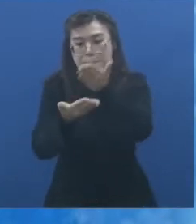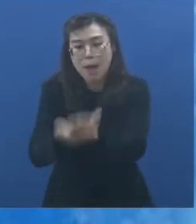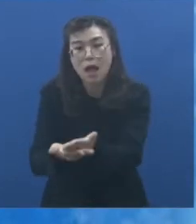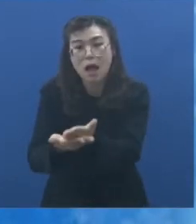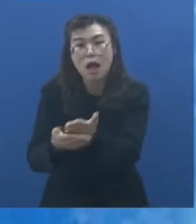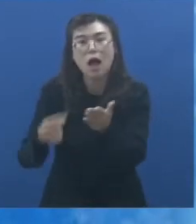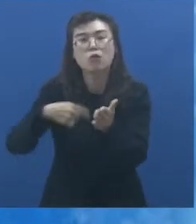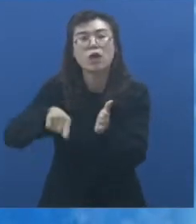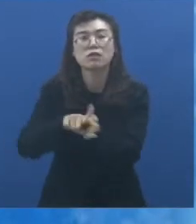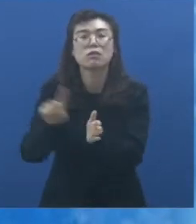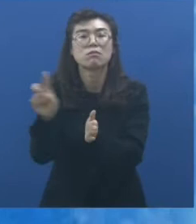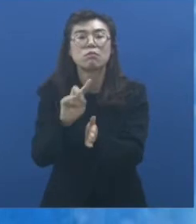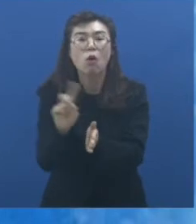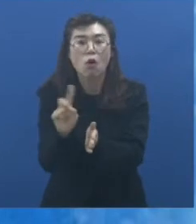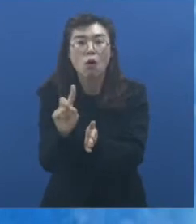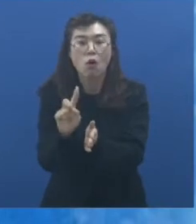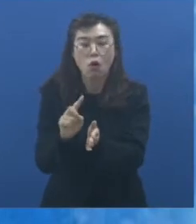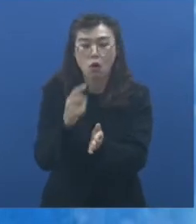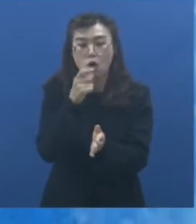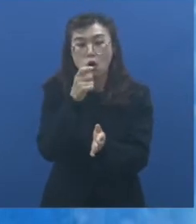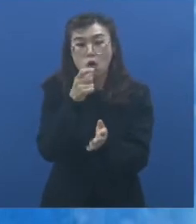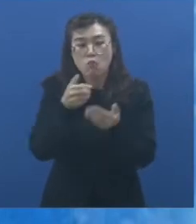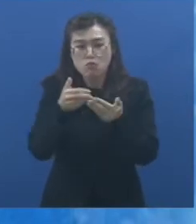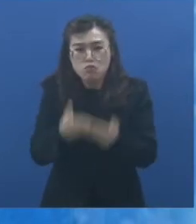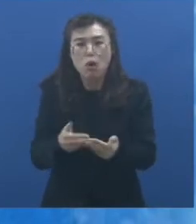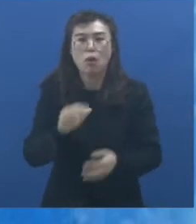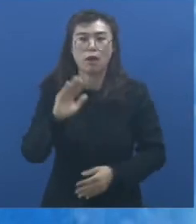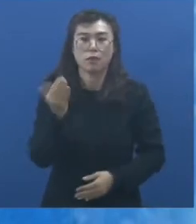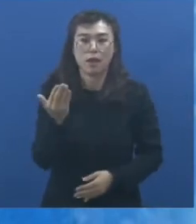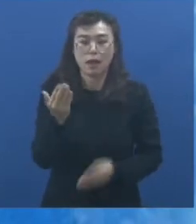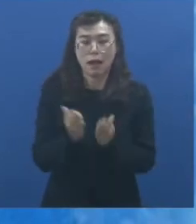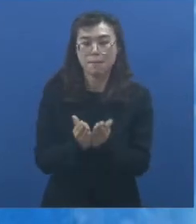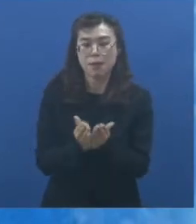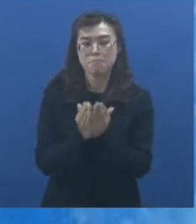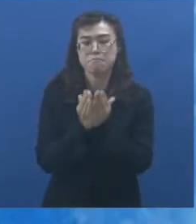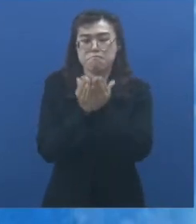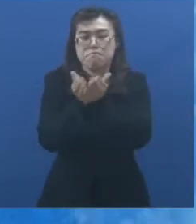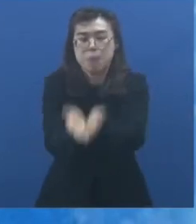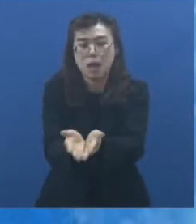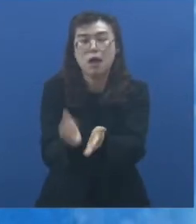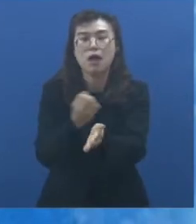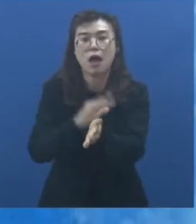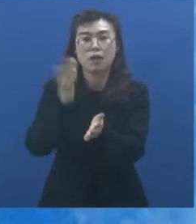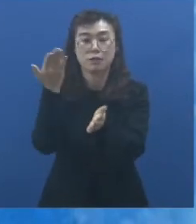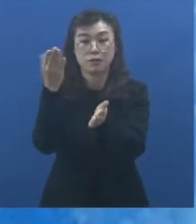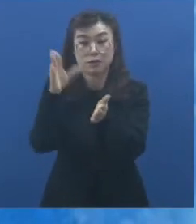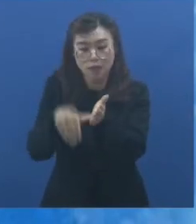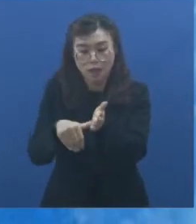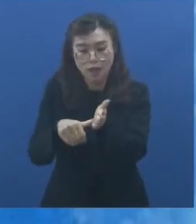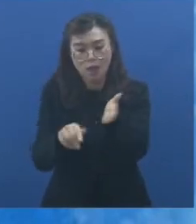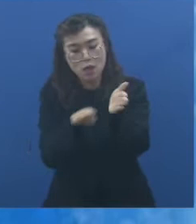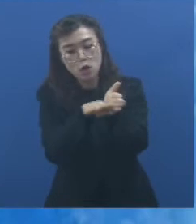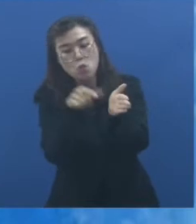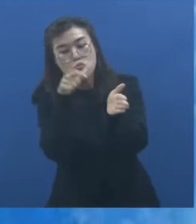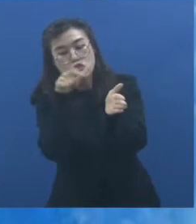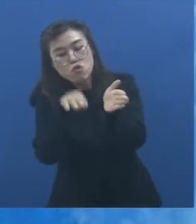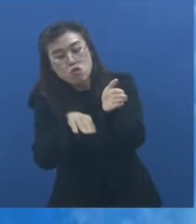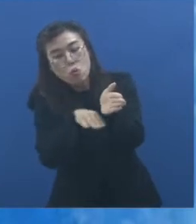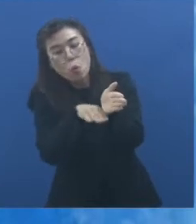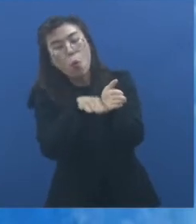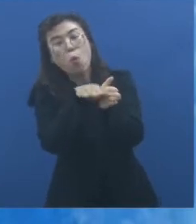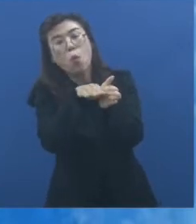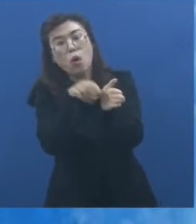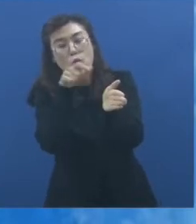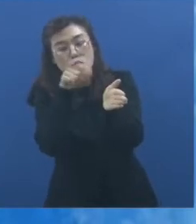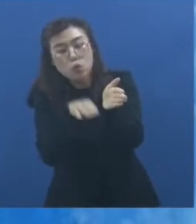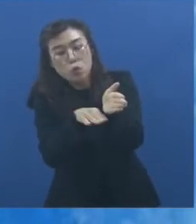빙 선에는 배 밑바닥에 물이 가득차 입자나 그죠 물이 있어서 건물이 만약에 앞에 얼음을 올 꿈의 올라 가야 되겠다고 라고